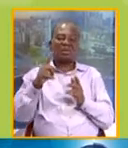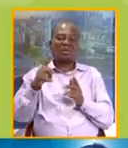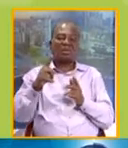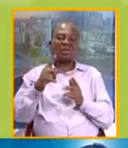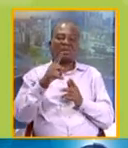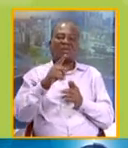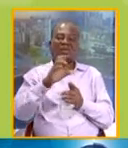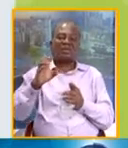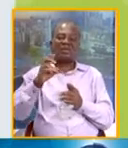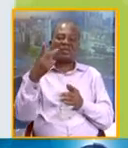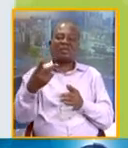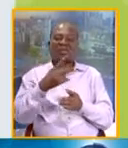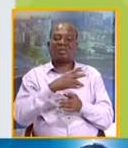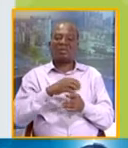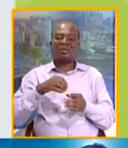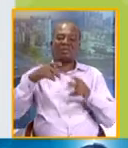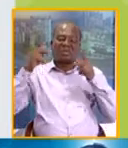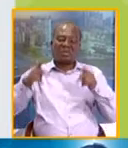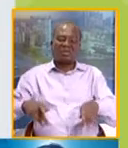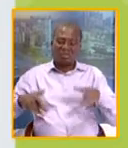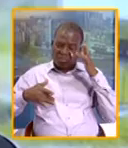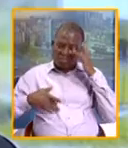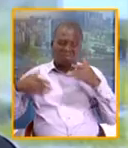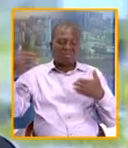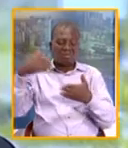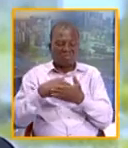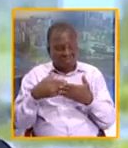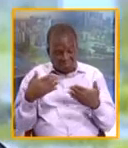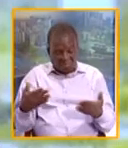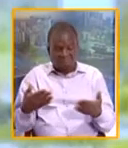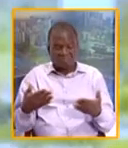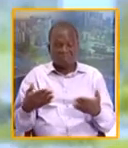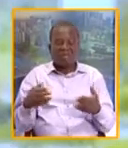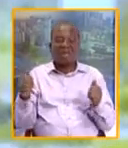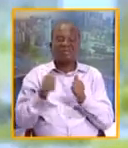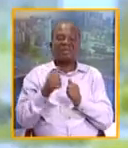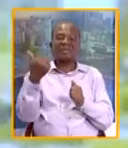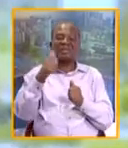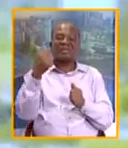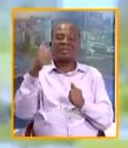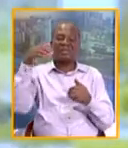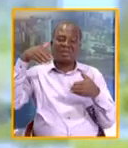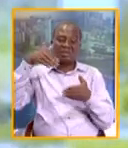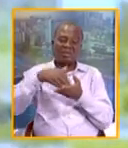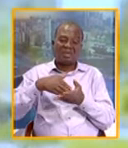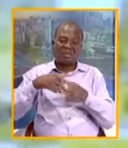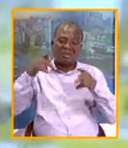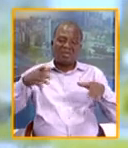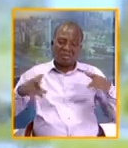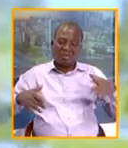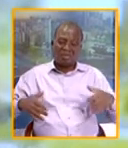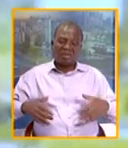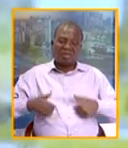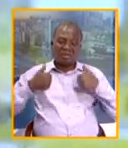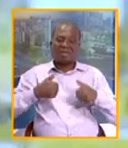compte désormais 15 8 596 cas confirmés dont 10000 178 personnes guéries et 96 décès